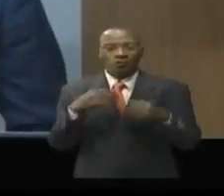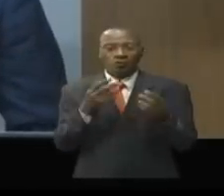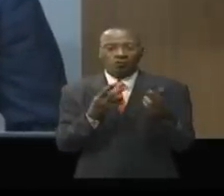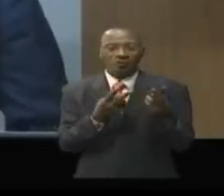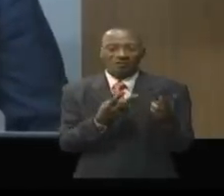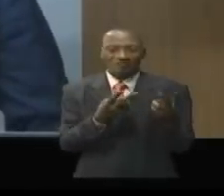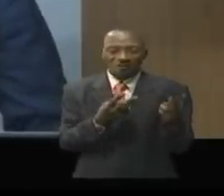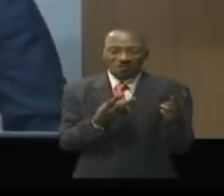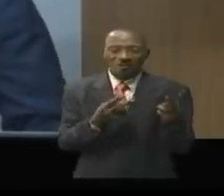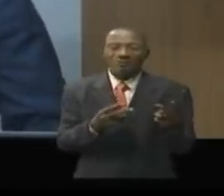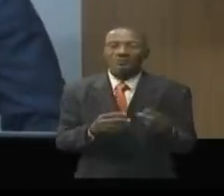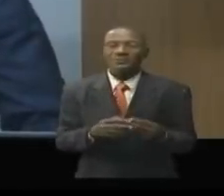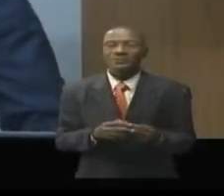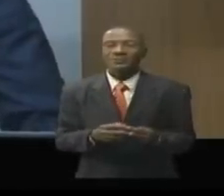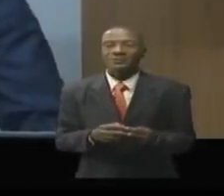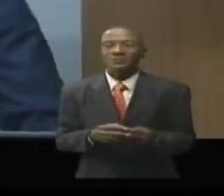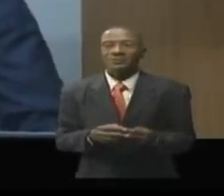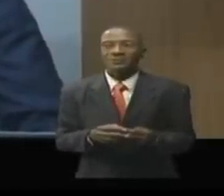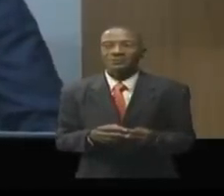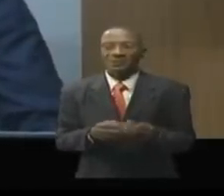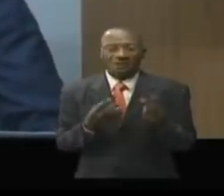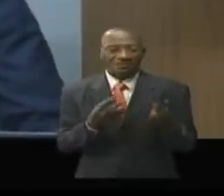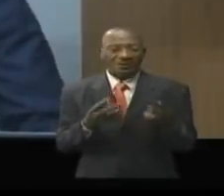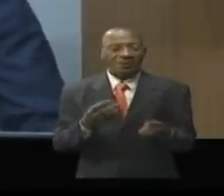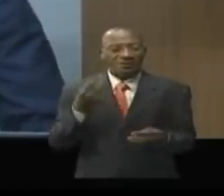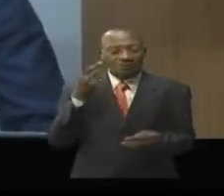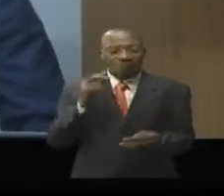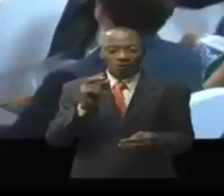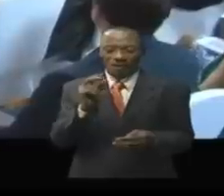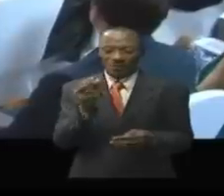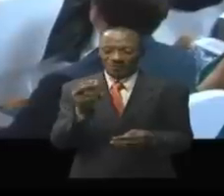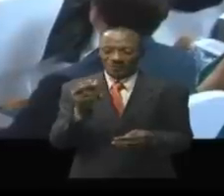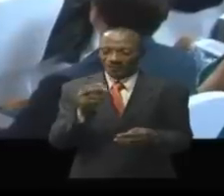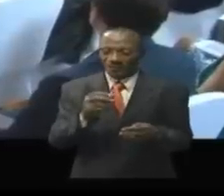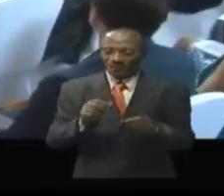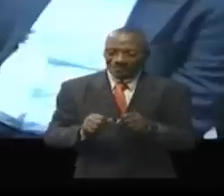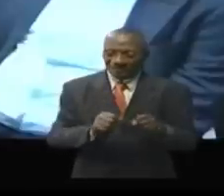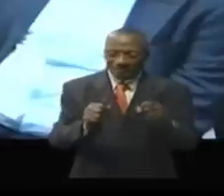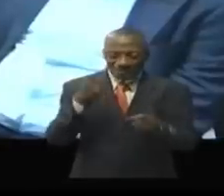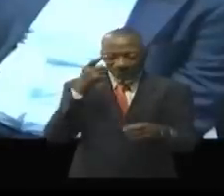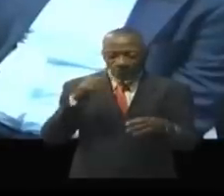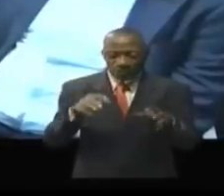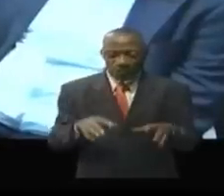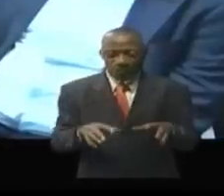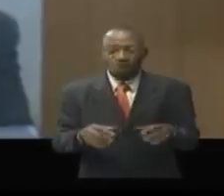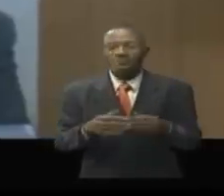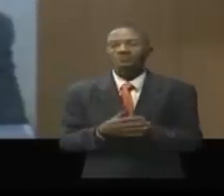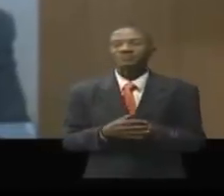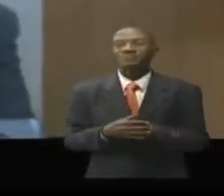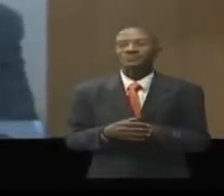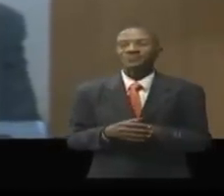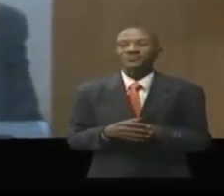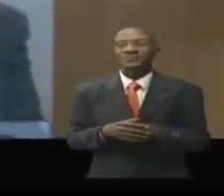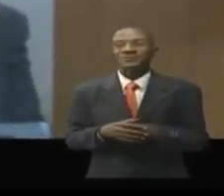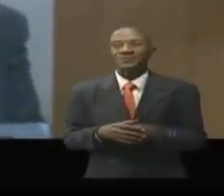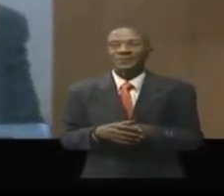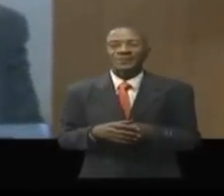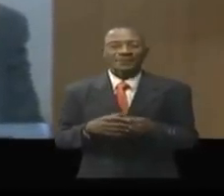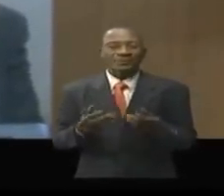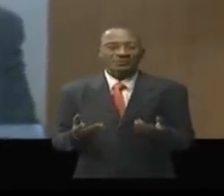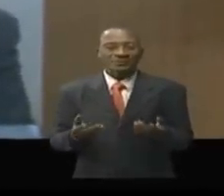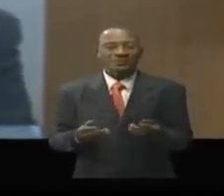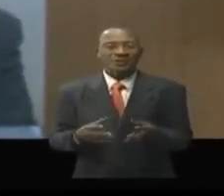durablement les gisements de minerais stratégiques de la RDC. Suzanne McLaren, chef d'approvisionnement responsable